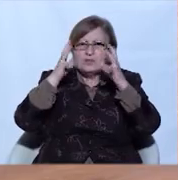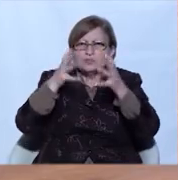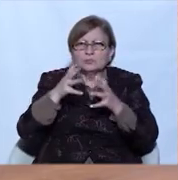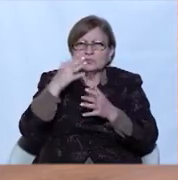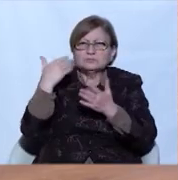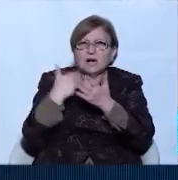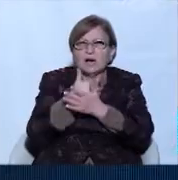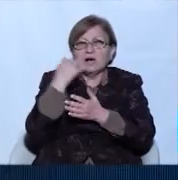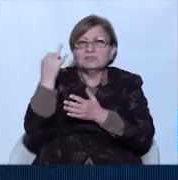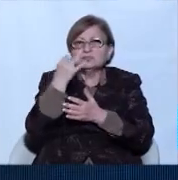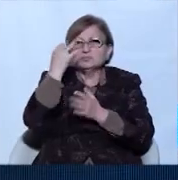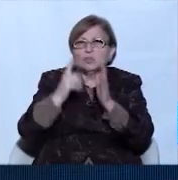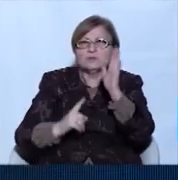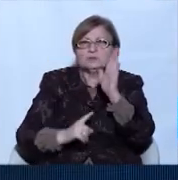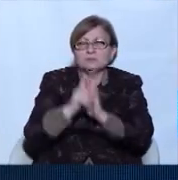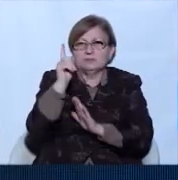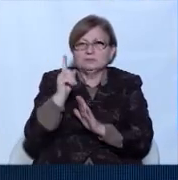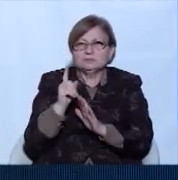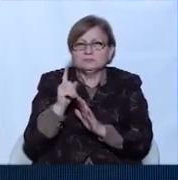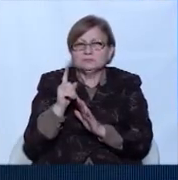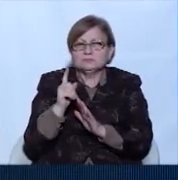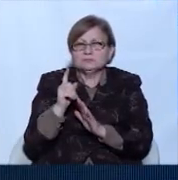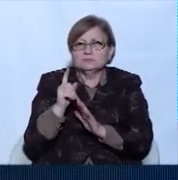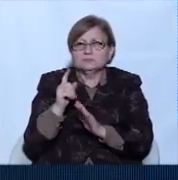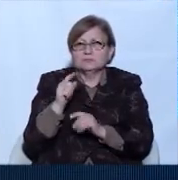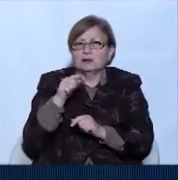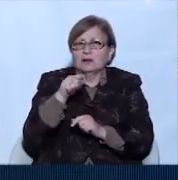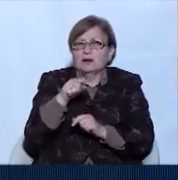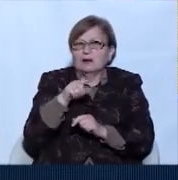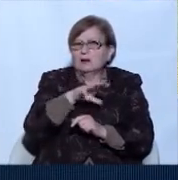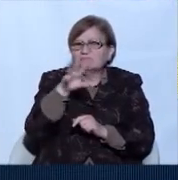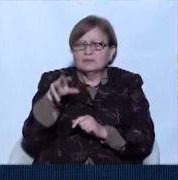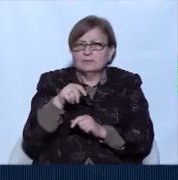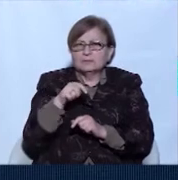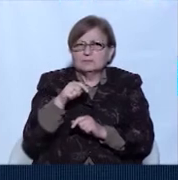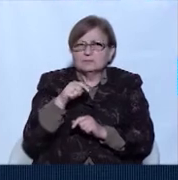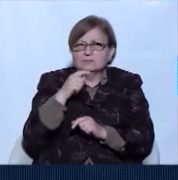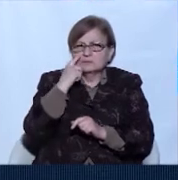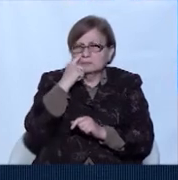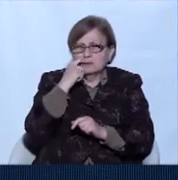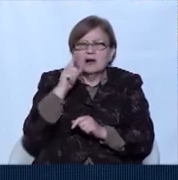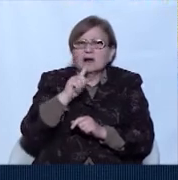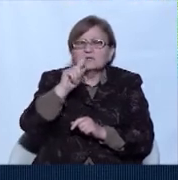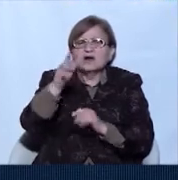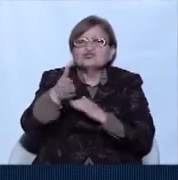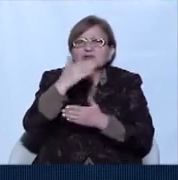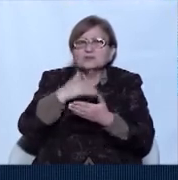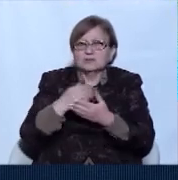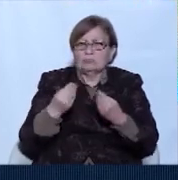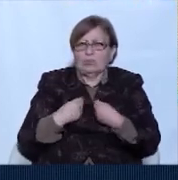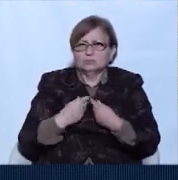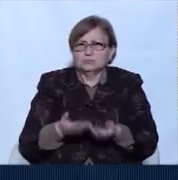ისტორიის დასაწყისი, აი ამან ყველაფერმა რა შედეგი